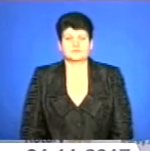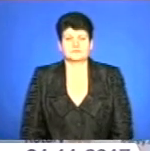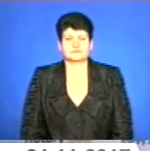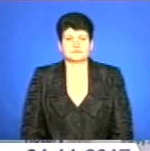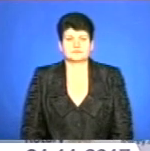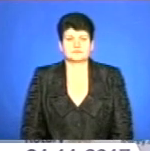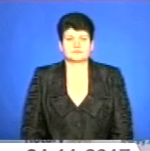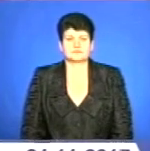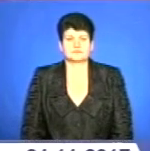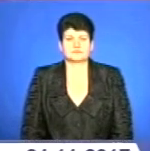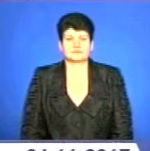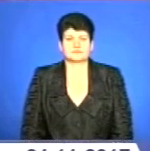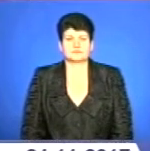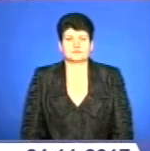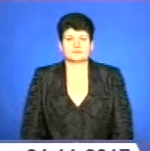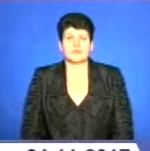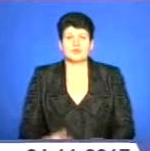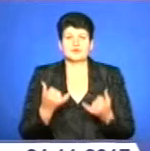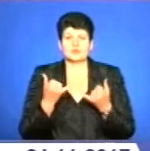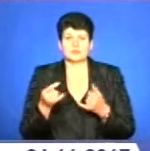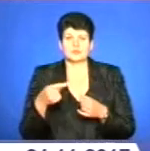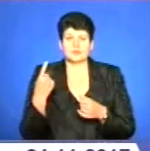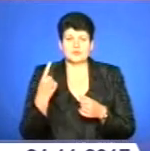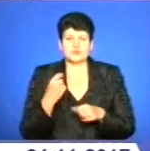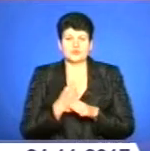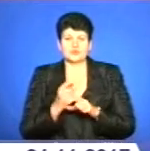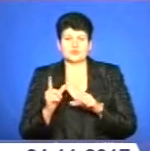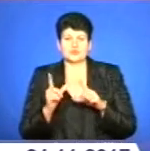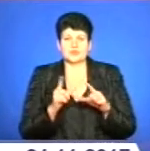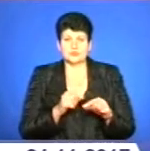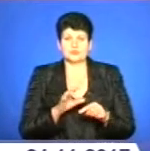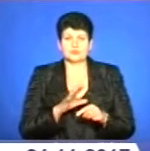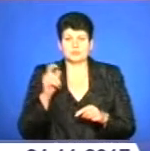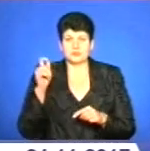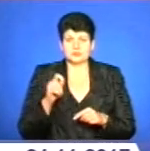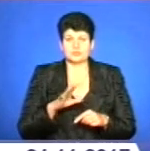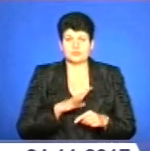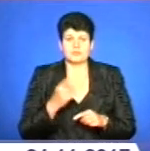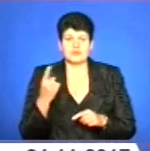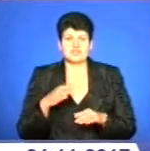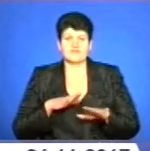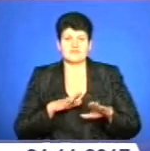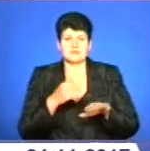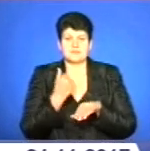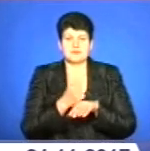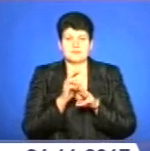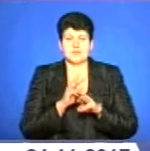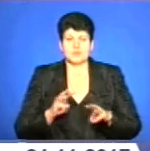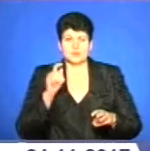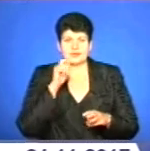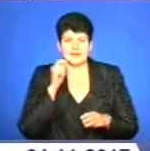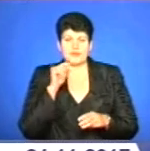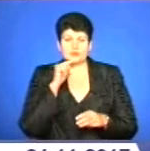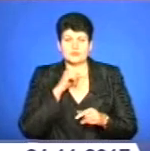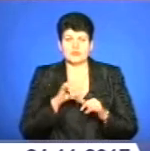ТТБ. Сьогодні на Тернопільщині з робочою поїздкою побував перший віце-прем'єр-міністр України, міністр економічного розвитку і